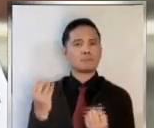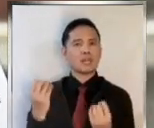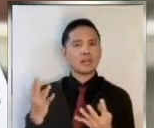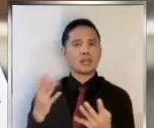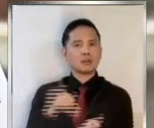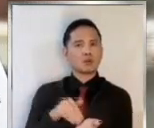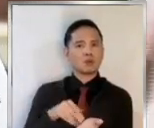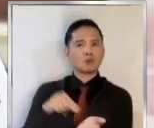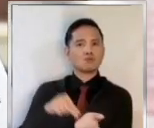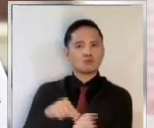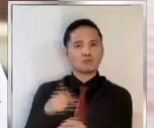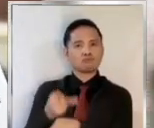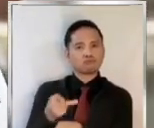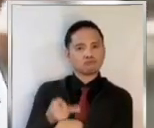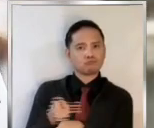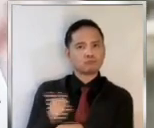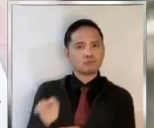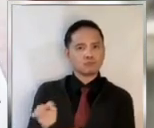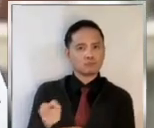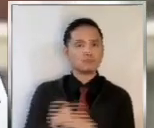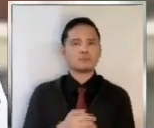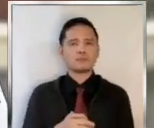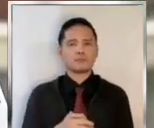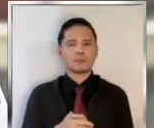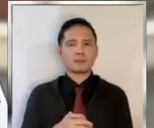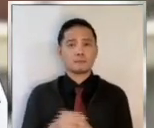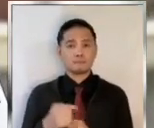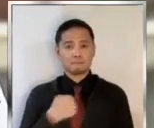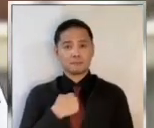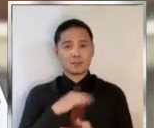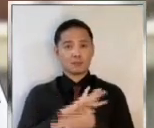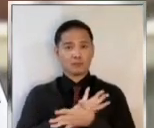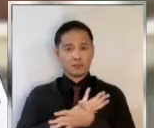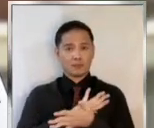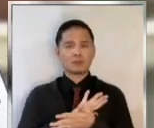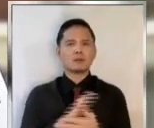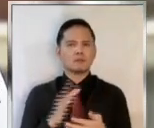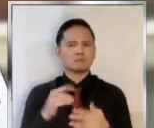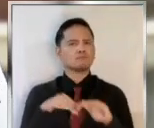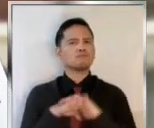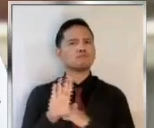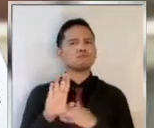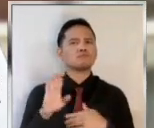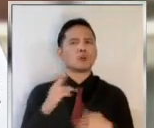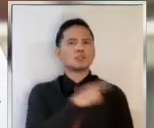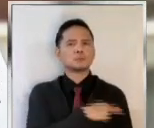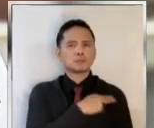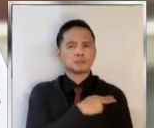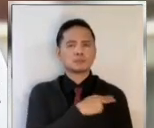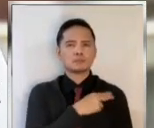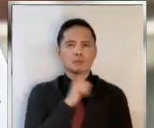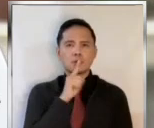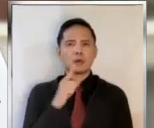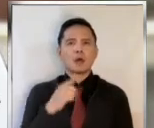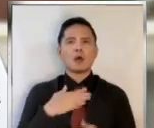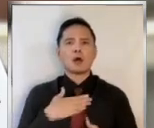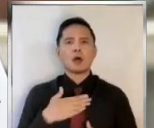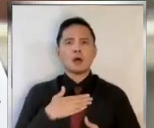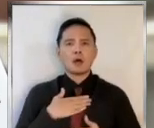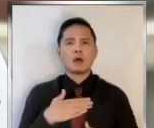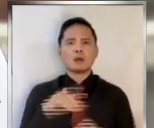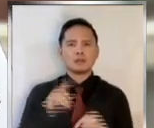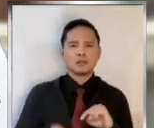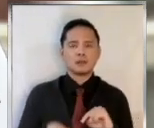po ay pinasok sa ospital ay talagang hindi po ako makahinga dahil nagkaroon po ako ng